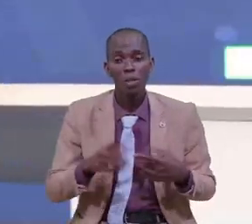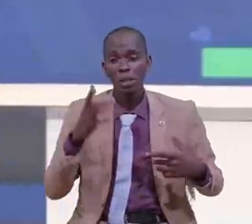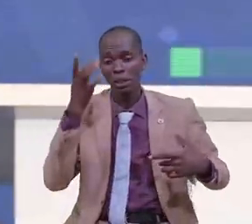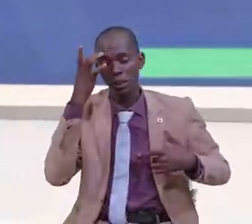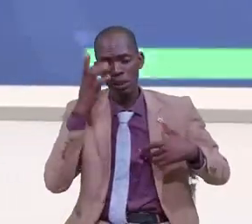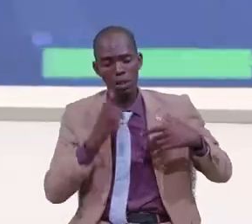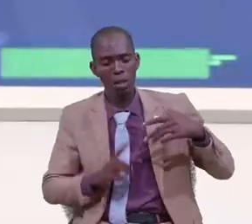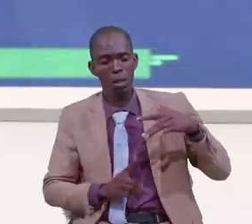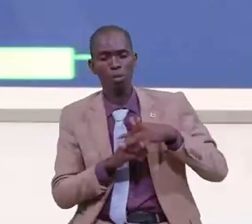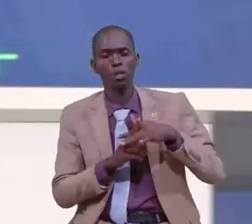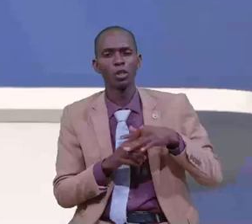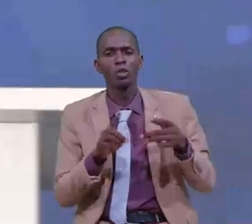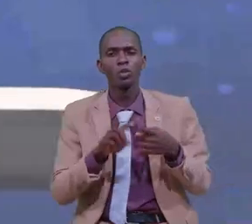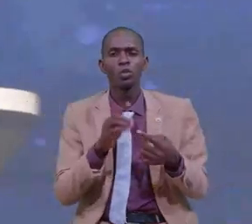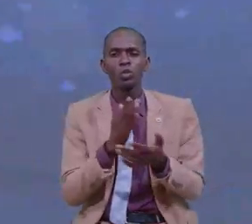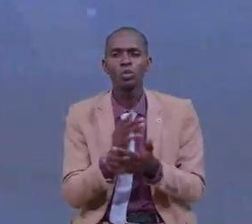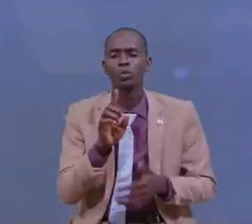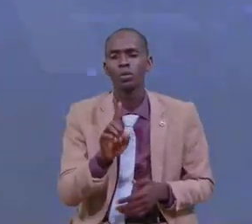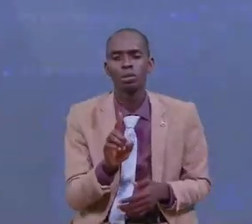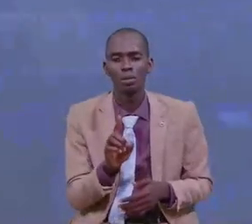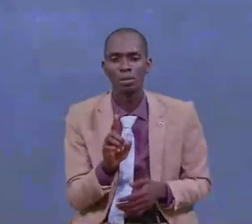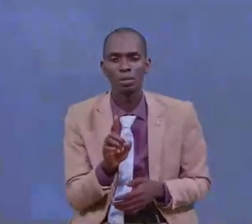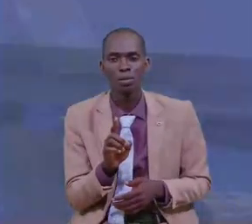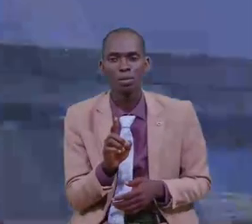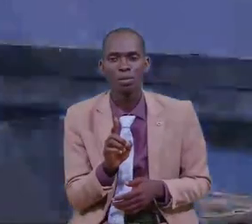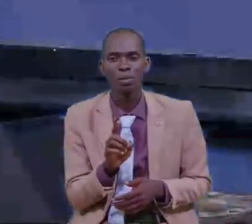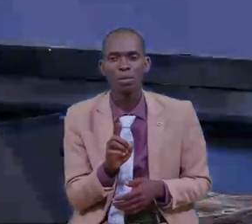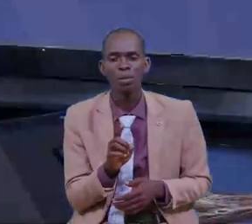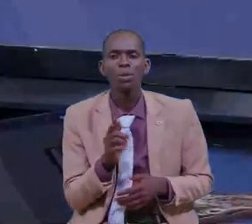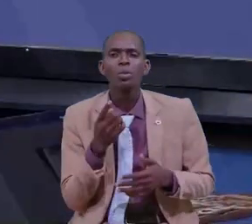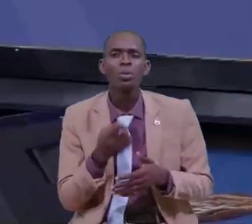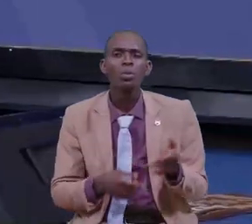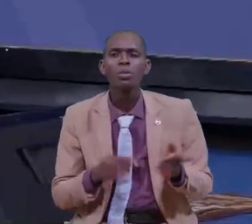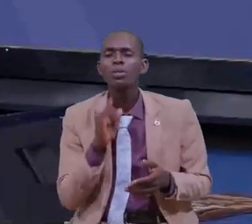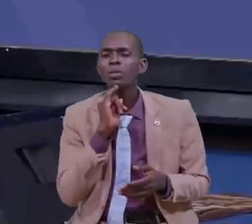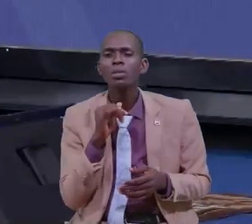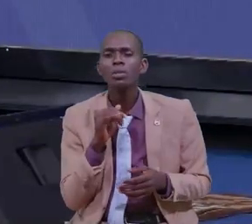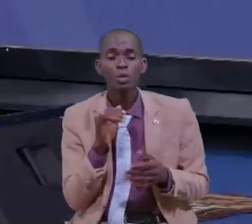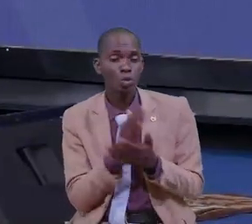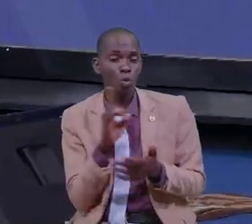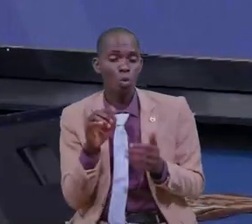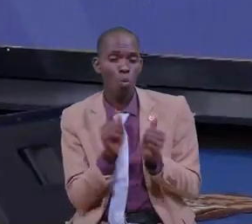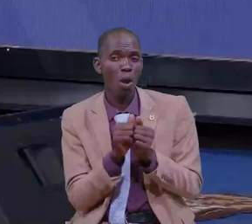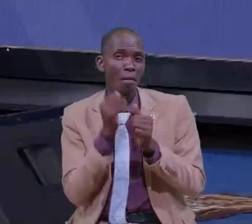Et quand la maladie vient à quelqu'un qui a de vision,